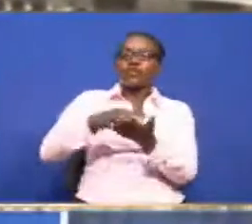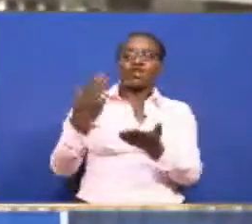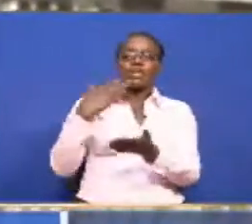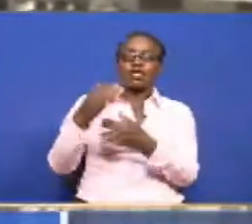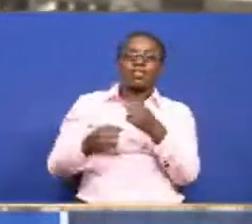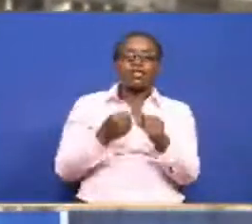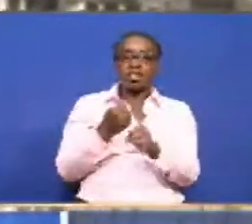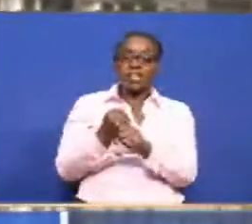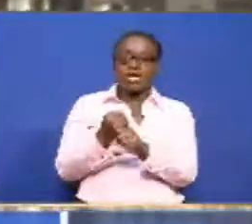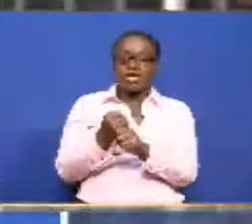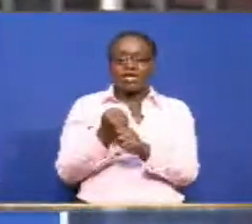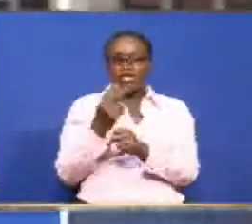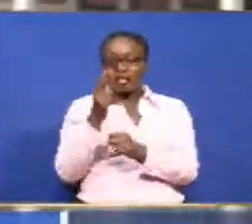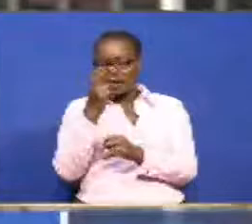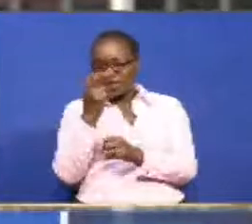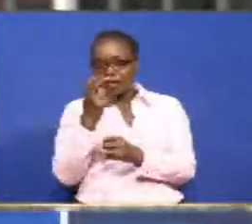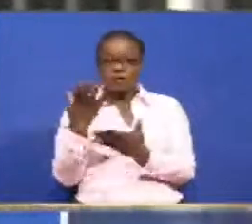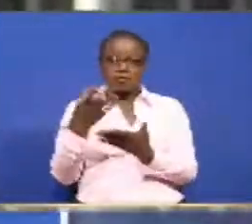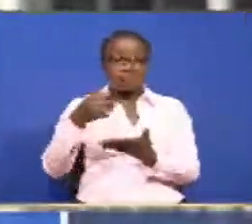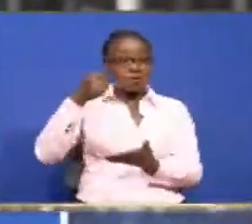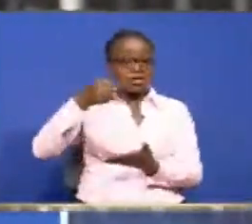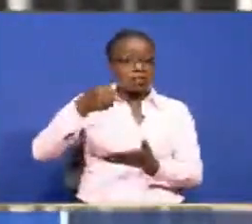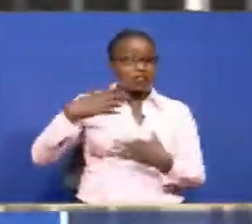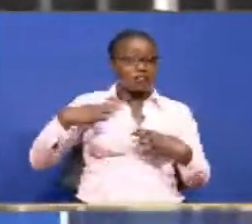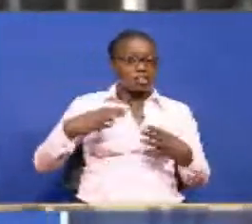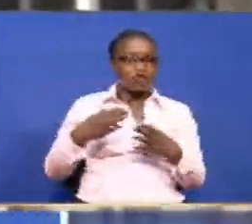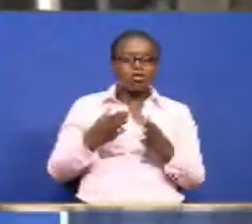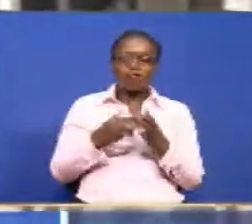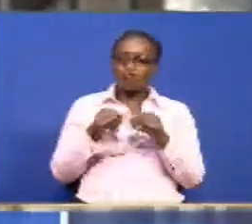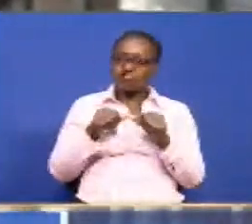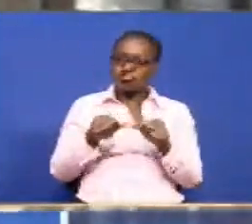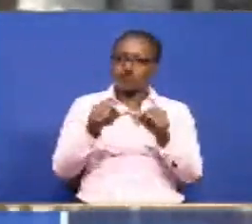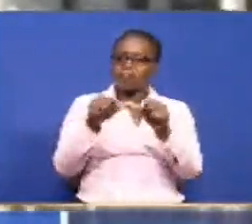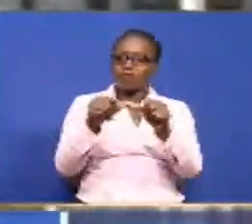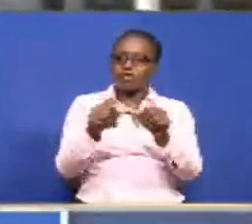kuhusiana na bajeti miongoni mwa wananchi ilikuwa imetanda,